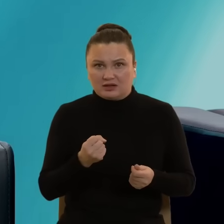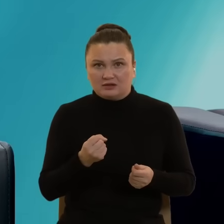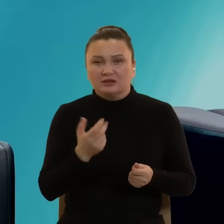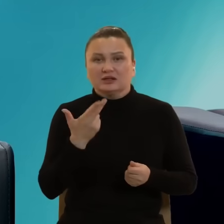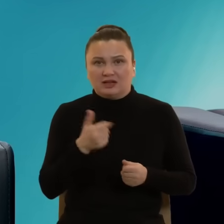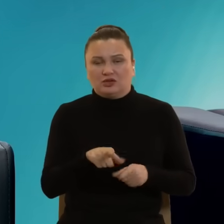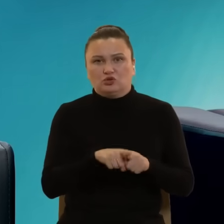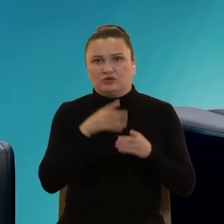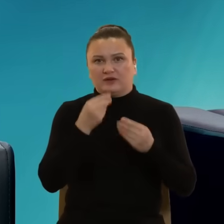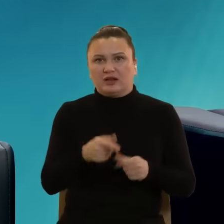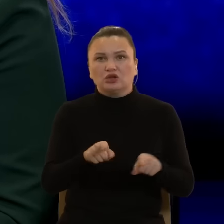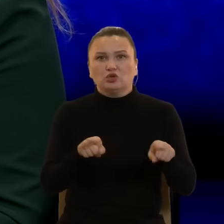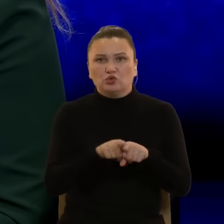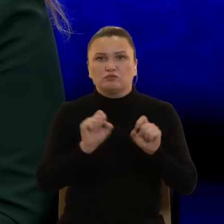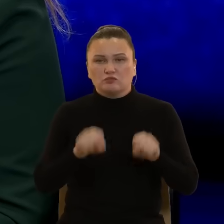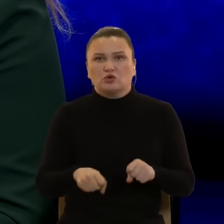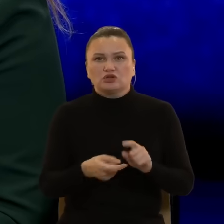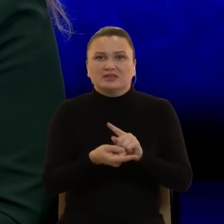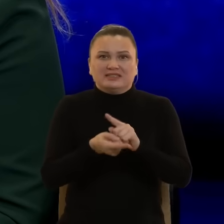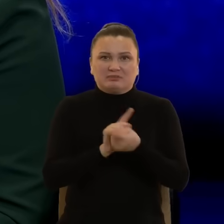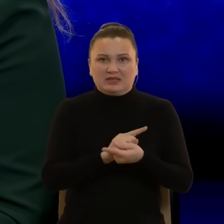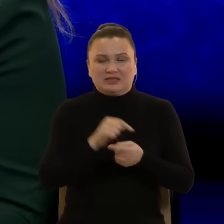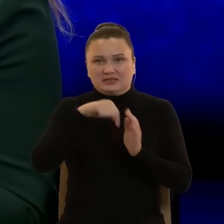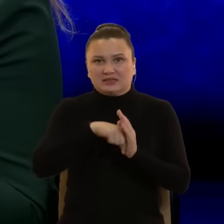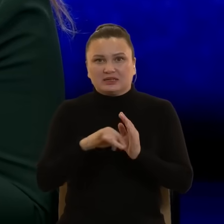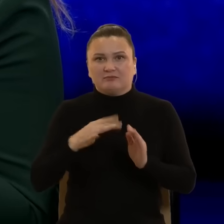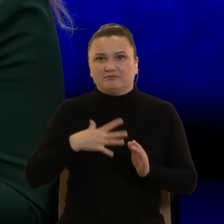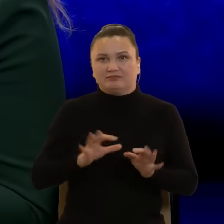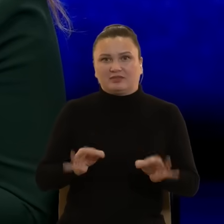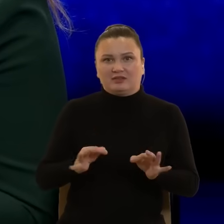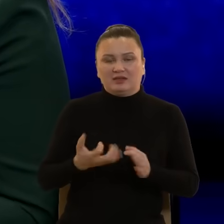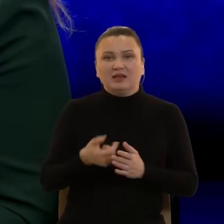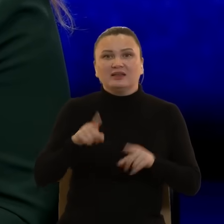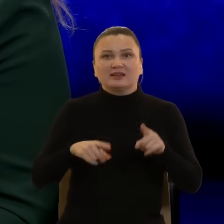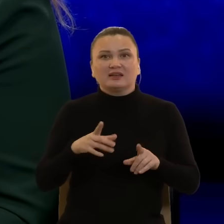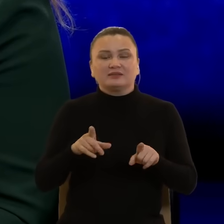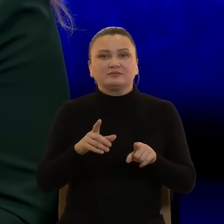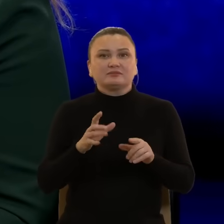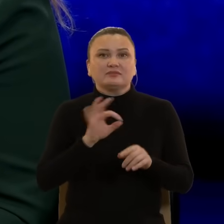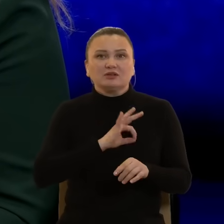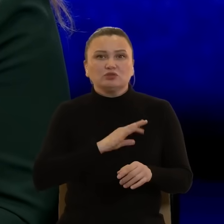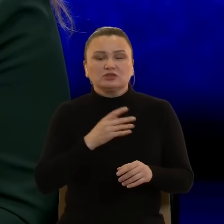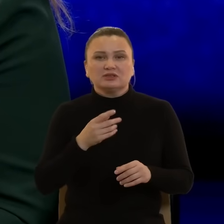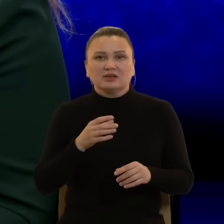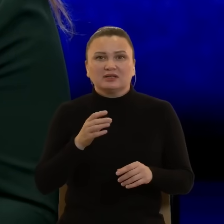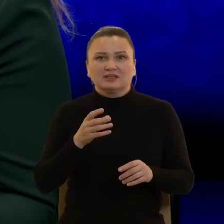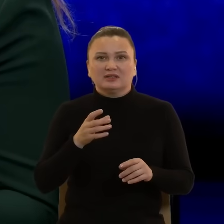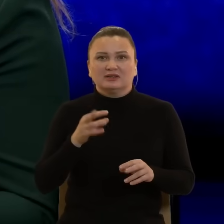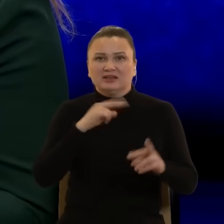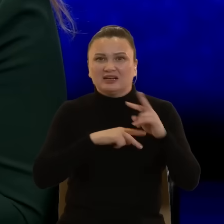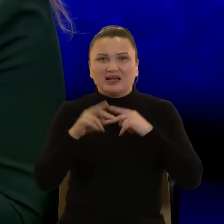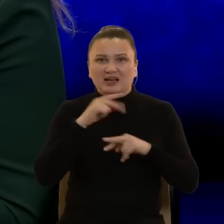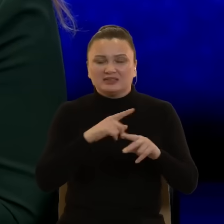Совершенно верно. Они могут селектировать устойчивость, потому что иногда используются препараты со сходной структурой. Кроме того,